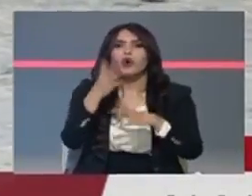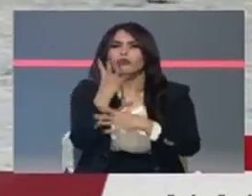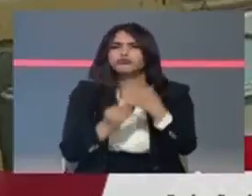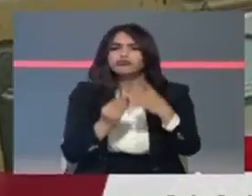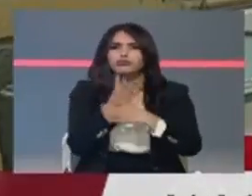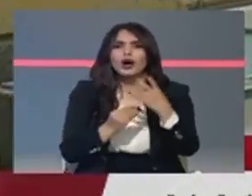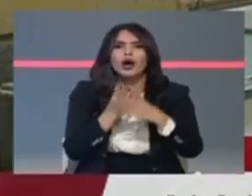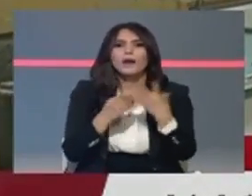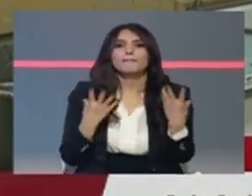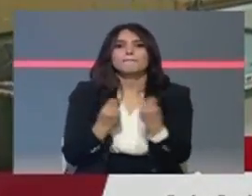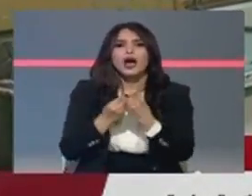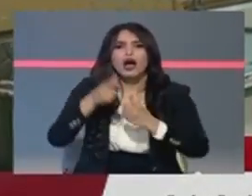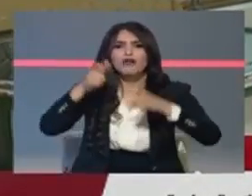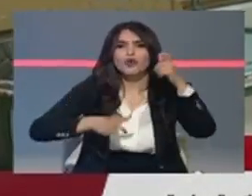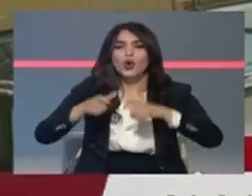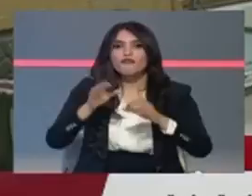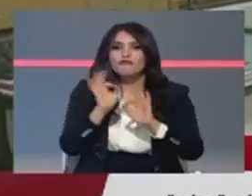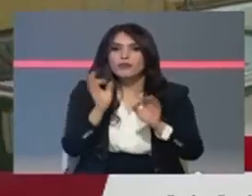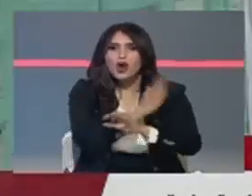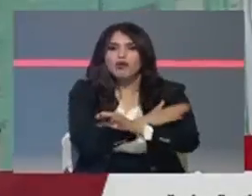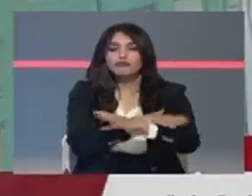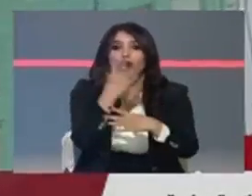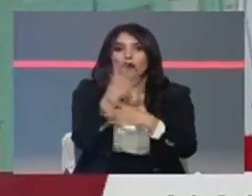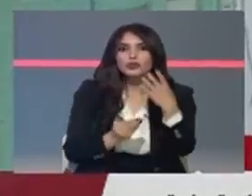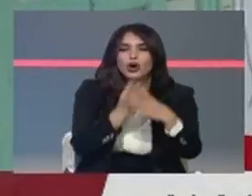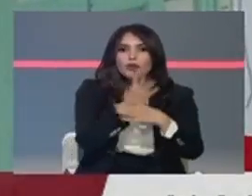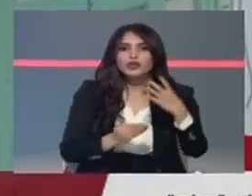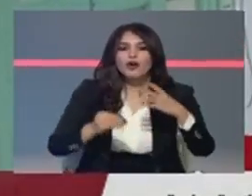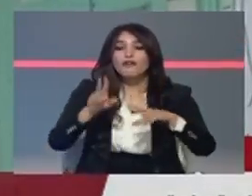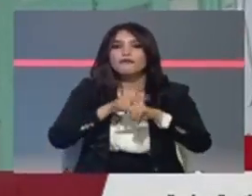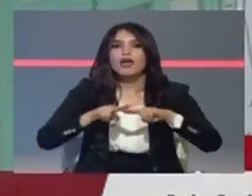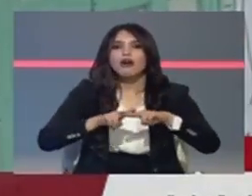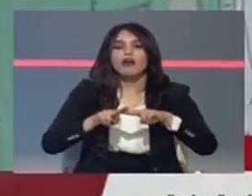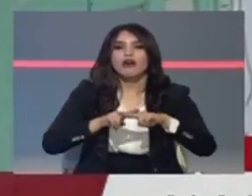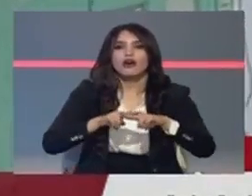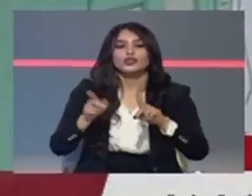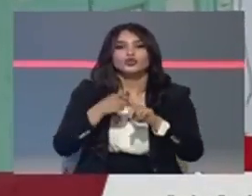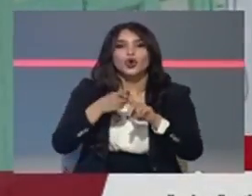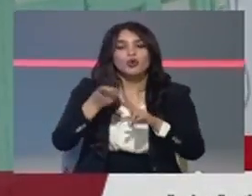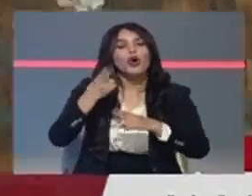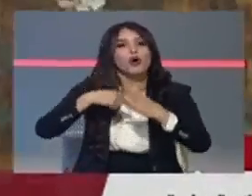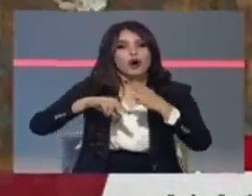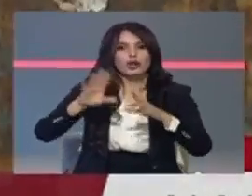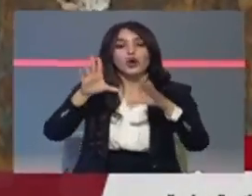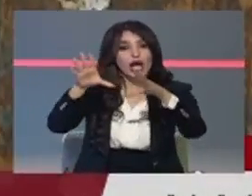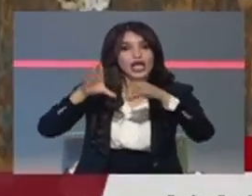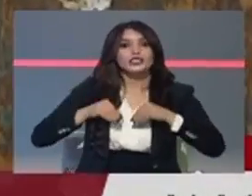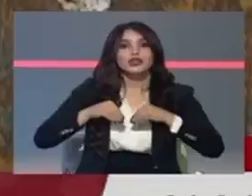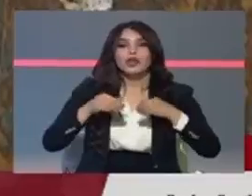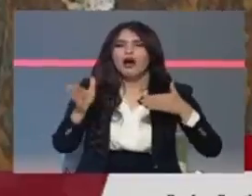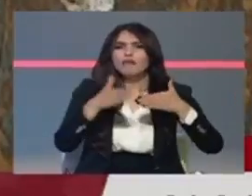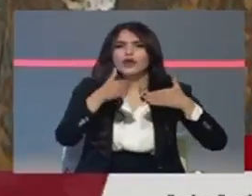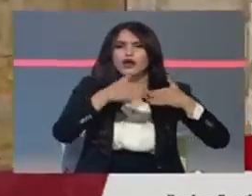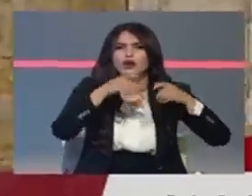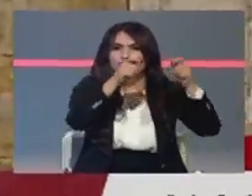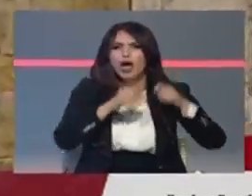أيضا بغياب أصحاب المحلات وحرفيي الصناعات التقليدية الذين استجابوا لقرار غلق مورد رزقهم من